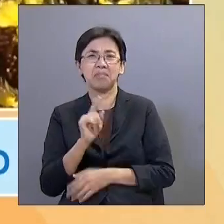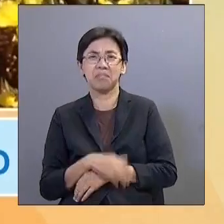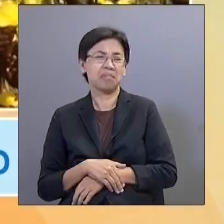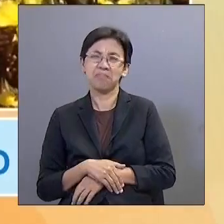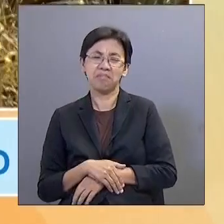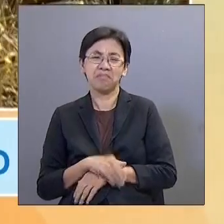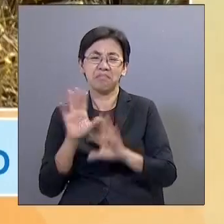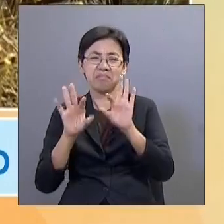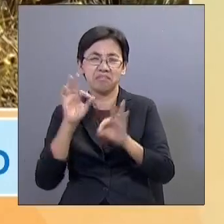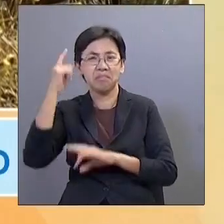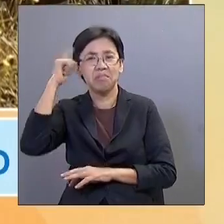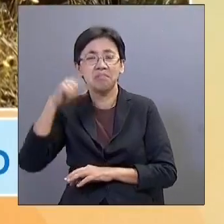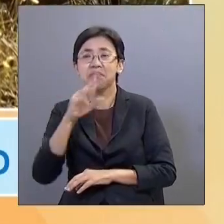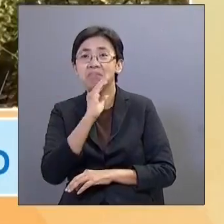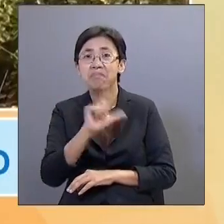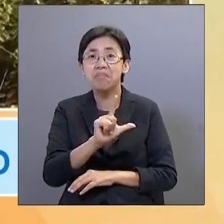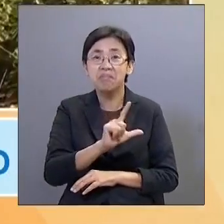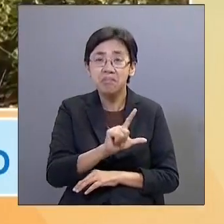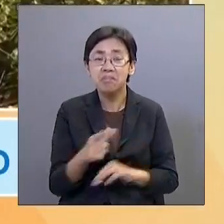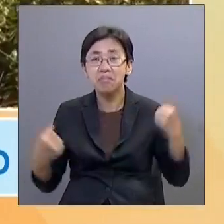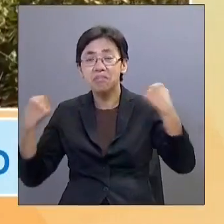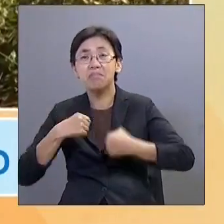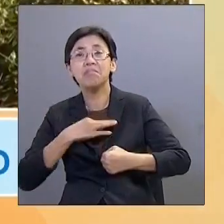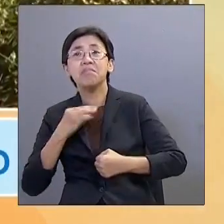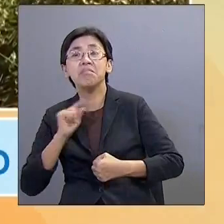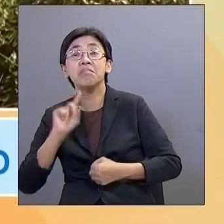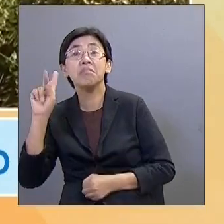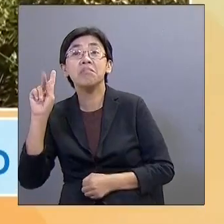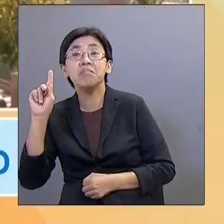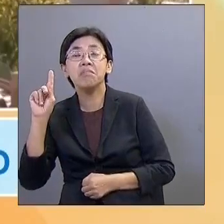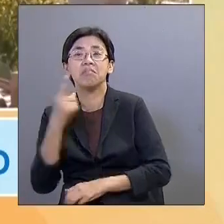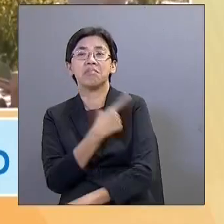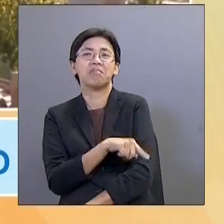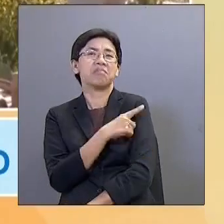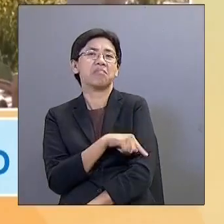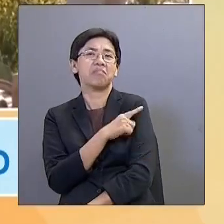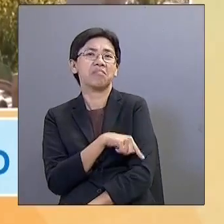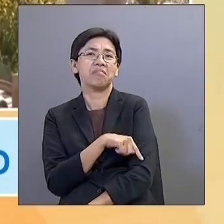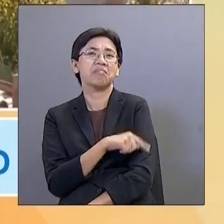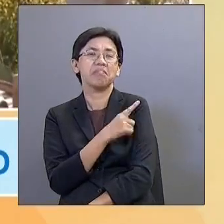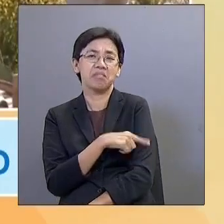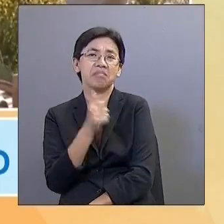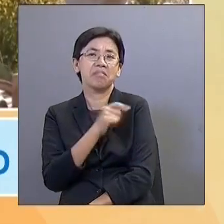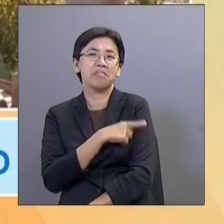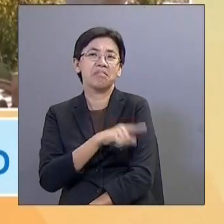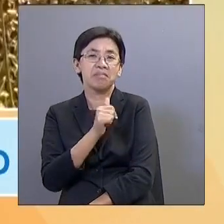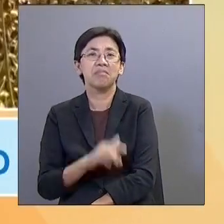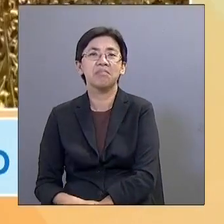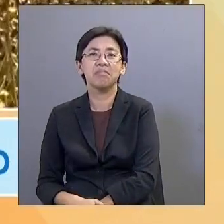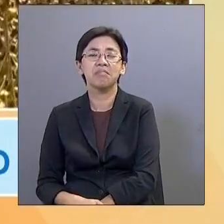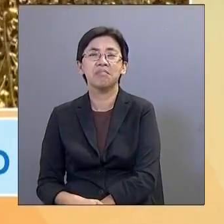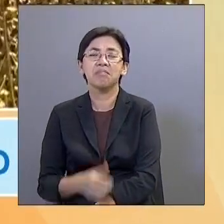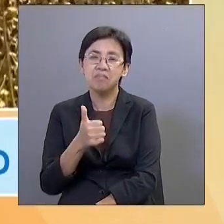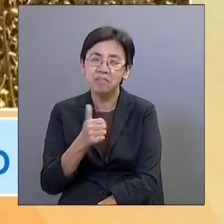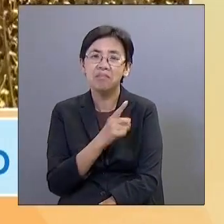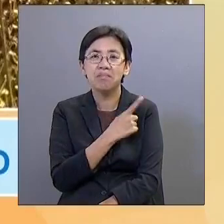เลยอ่ะ ค่ะ ถ้าเหลืองพื้นเหลืองจะต้องเอาอะไรตัดเขียวเหรอ ขาว ขาวเบจใช่จริงๆ2สีเลยคุณผู้ชม